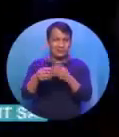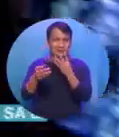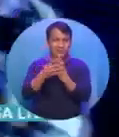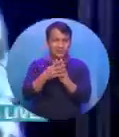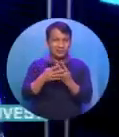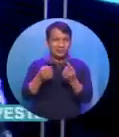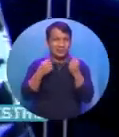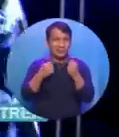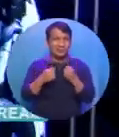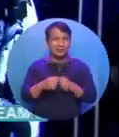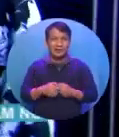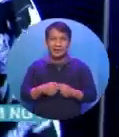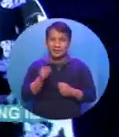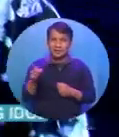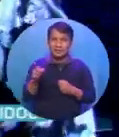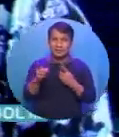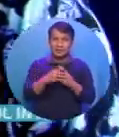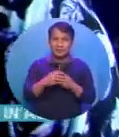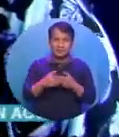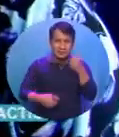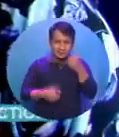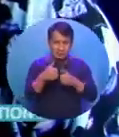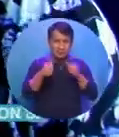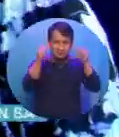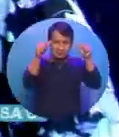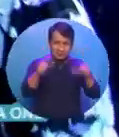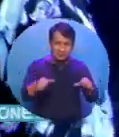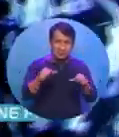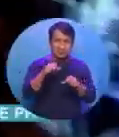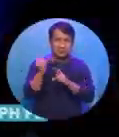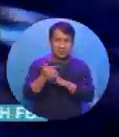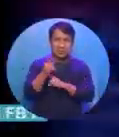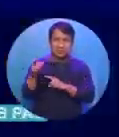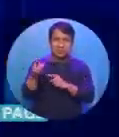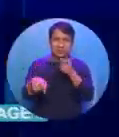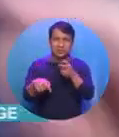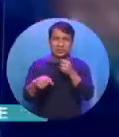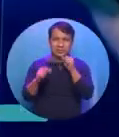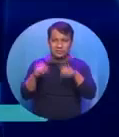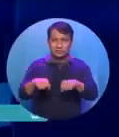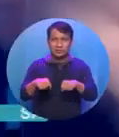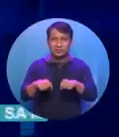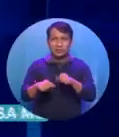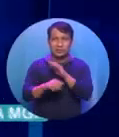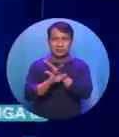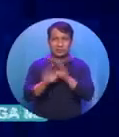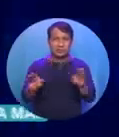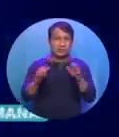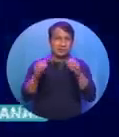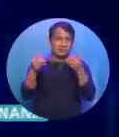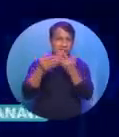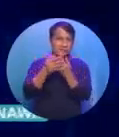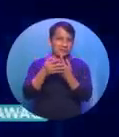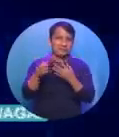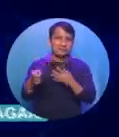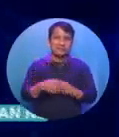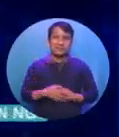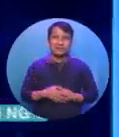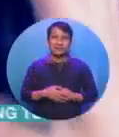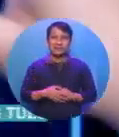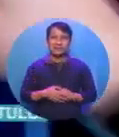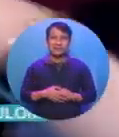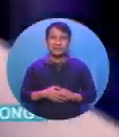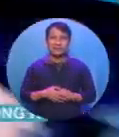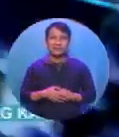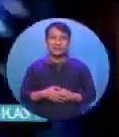de la Cruz, yun ang dapat. Di ka na nahiya, pa-post ka pa sa media. Dapat sa babae na yan. Wag naman, huwag yung bitayin.